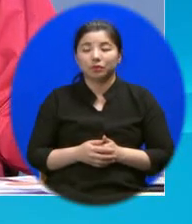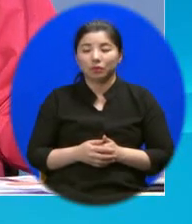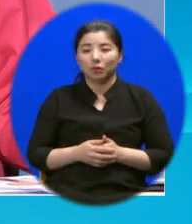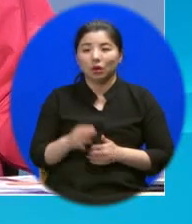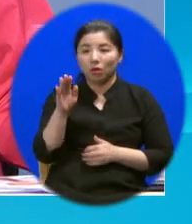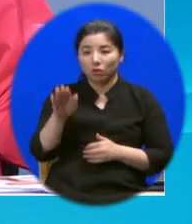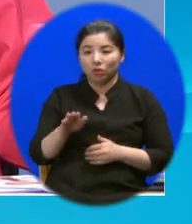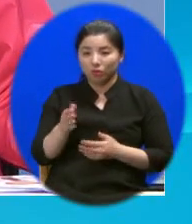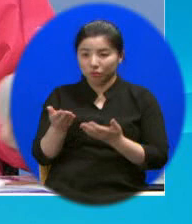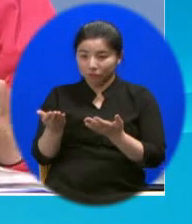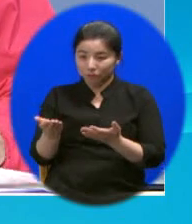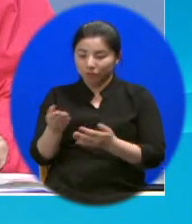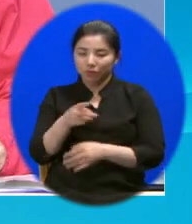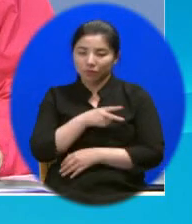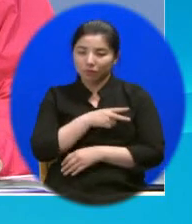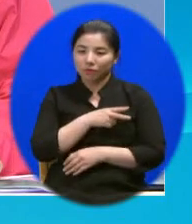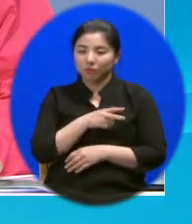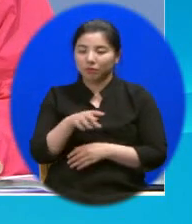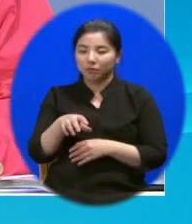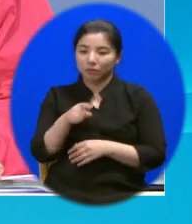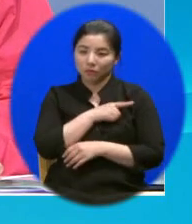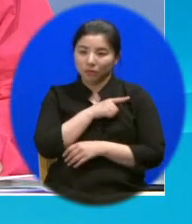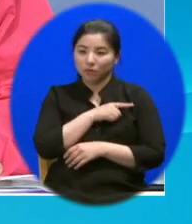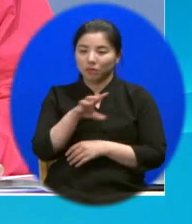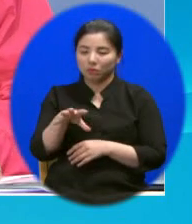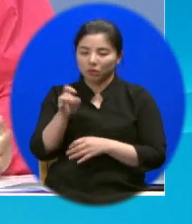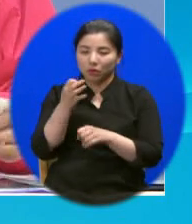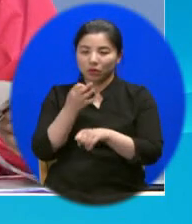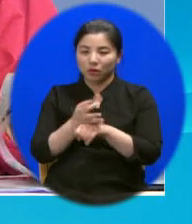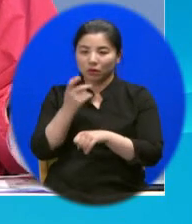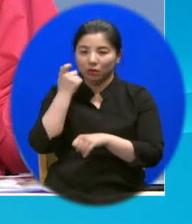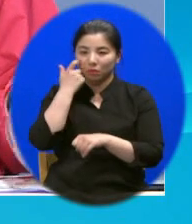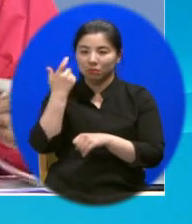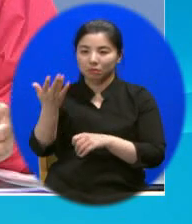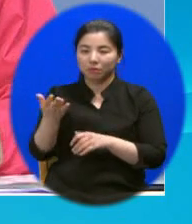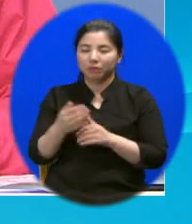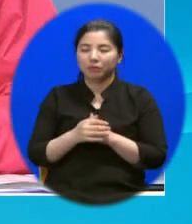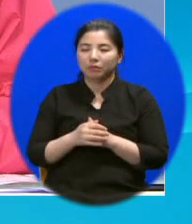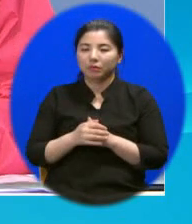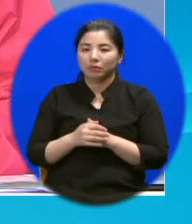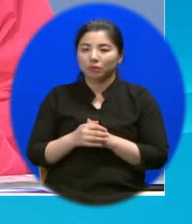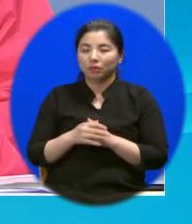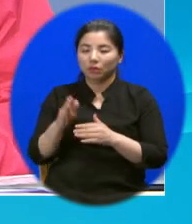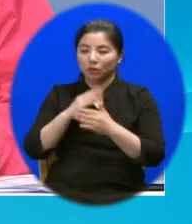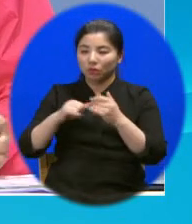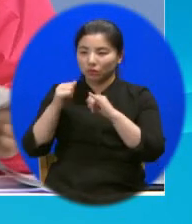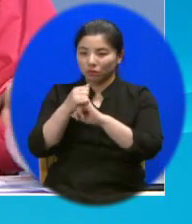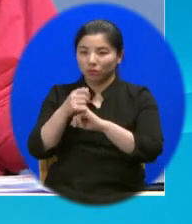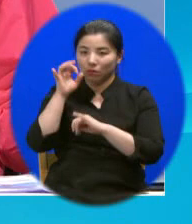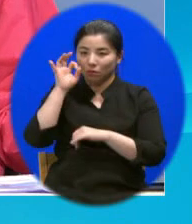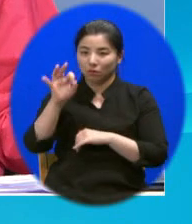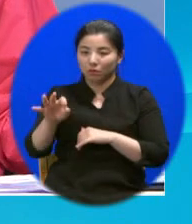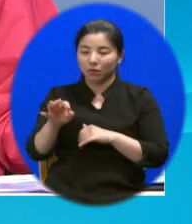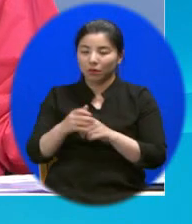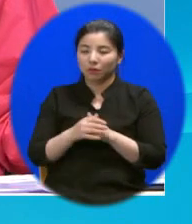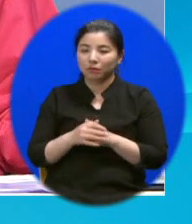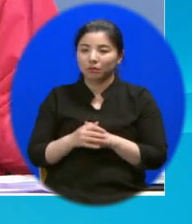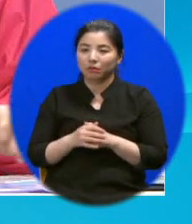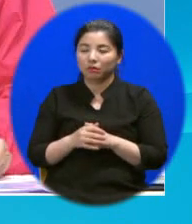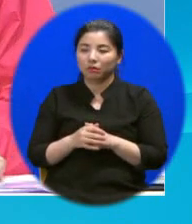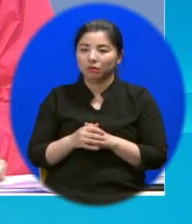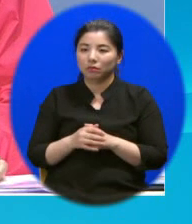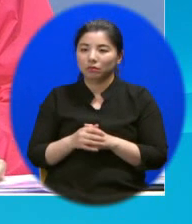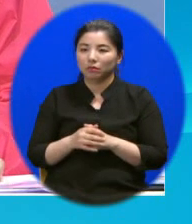4 우리 이모 선본의 우선 간단히 먼저 하나의 저 질문을 하겠습니다 제공 약의 보면은 어